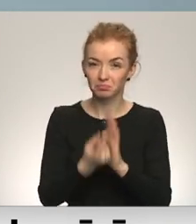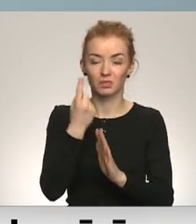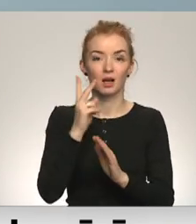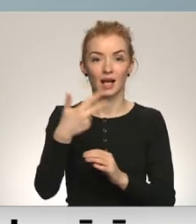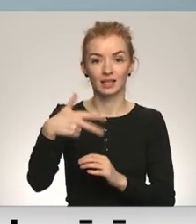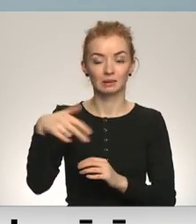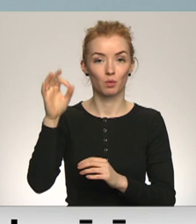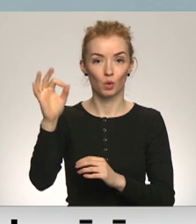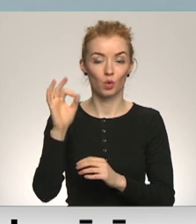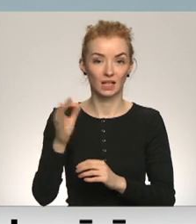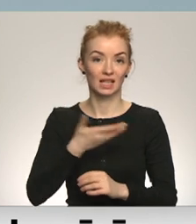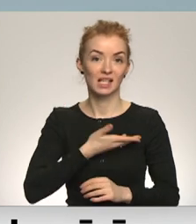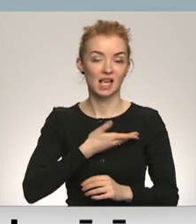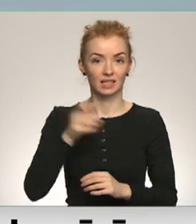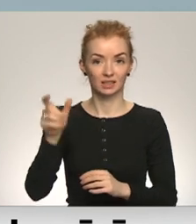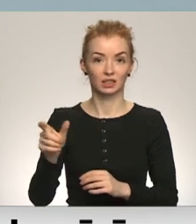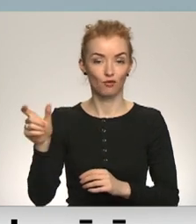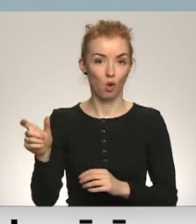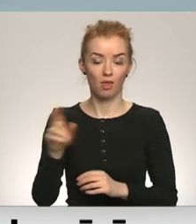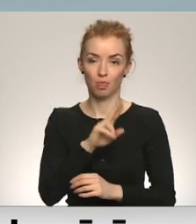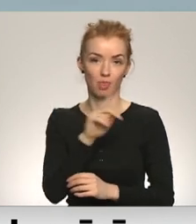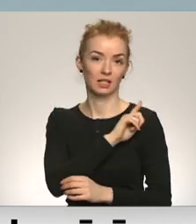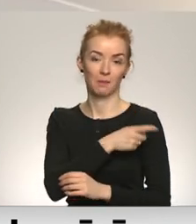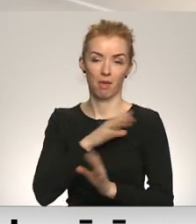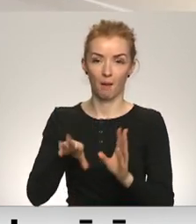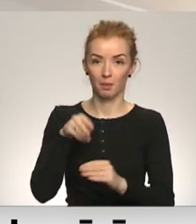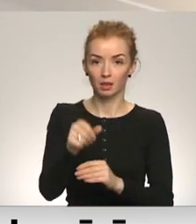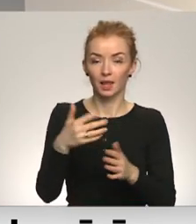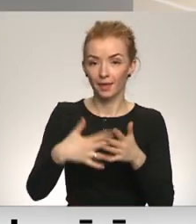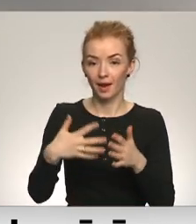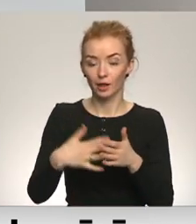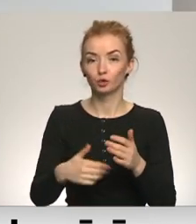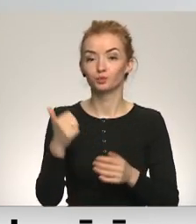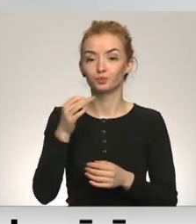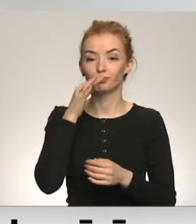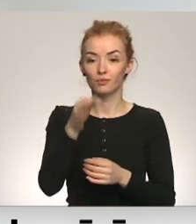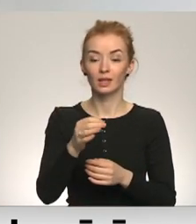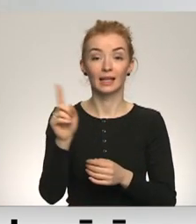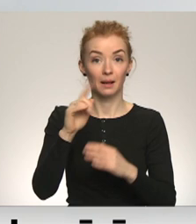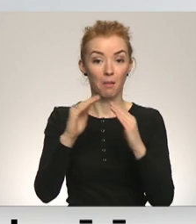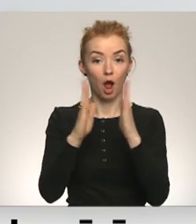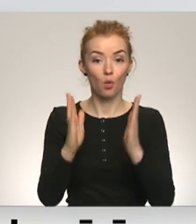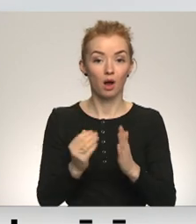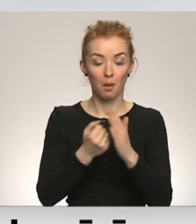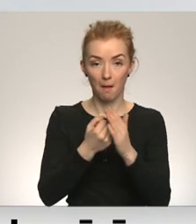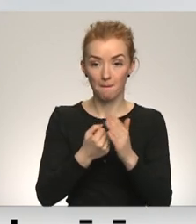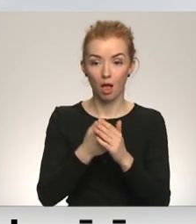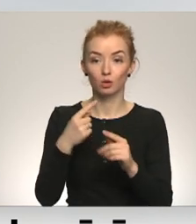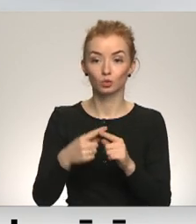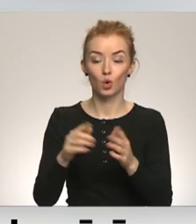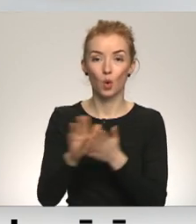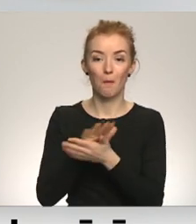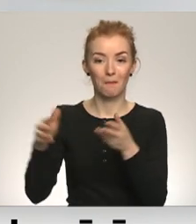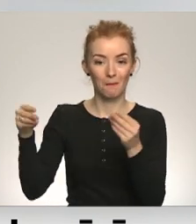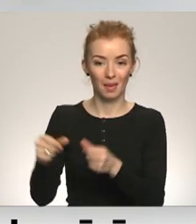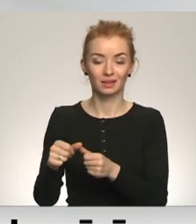30% iedzīvotāju šādus rēķinus apmaksāt nespēs. Tomēr ir šis mājokļu pabalsts, kur kompensējas